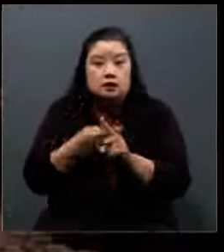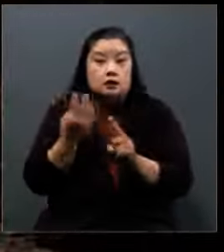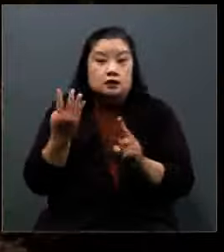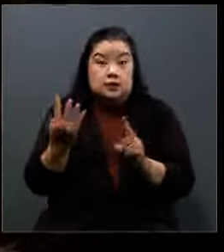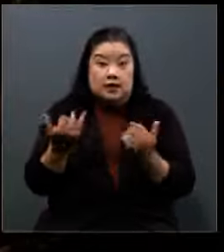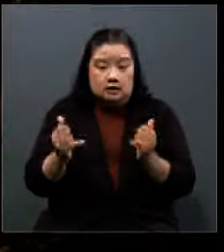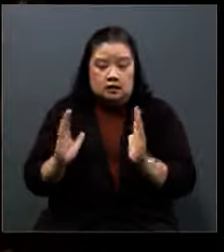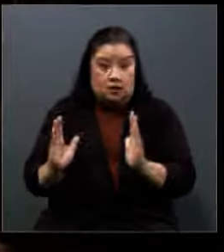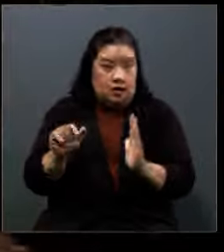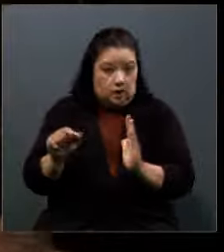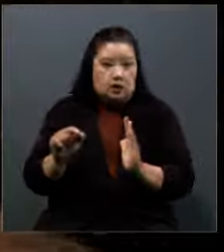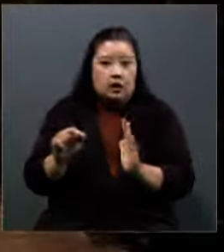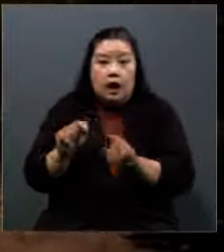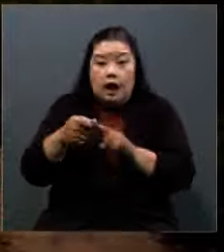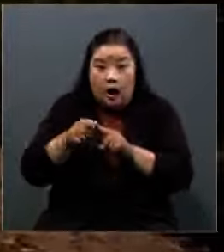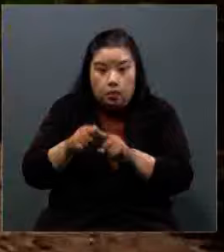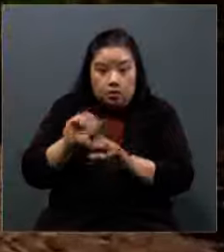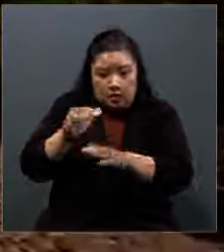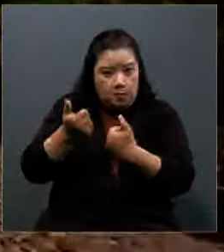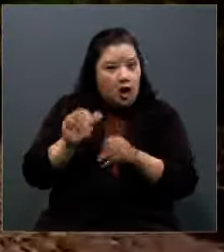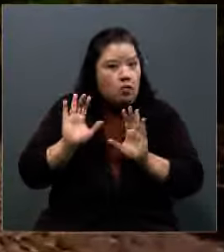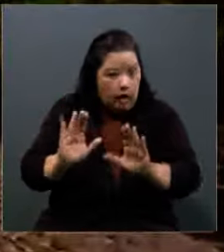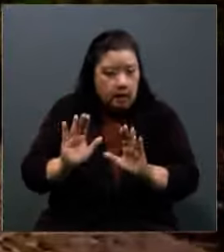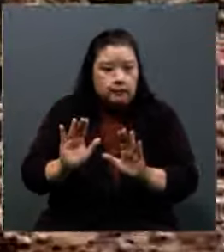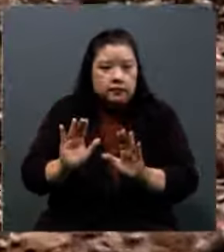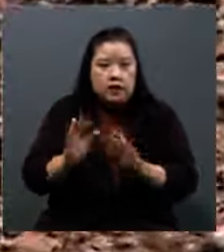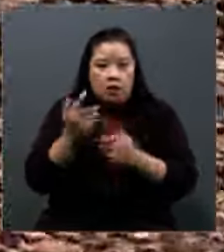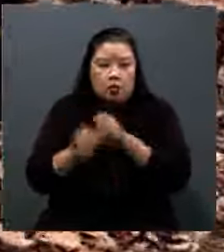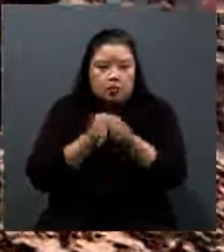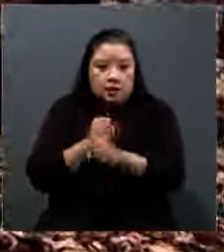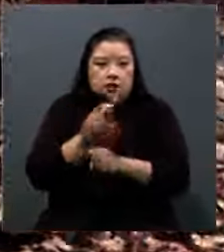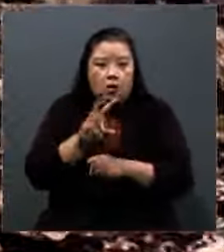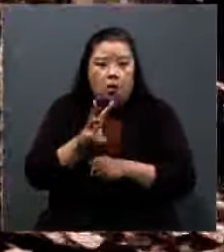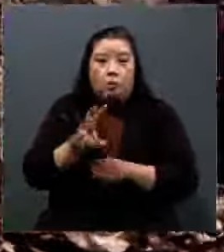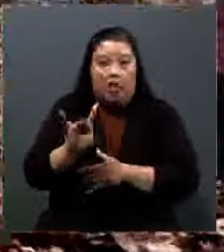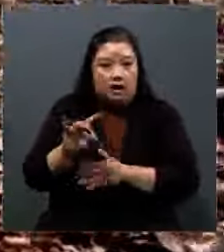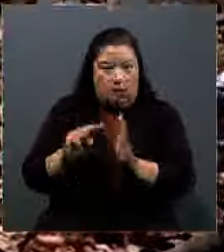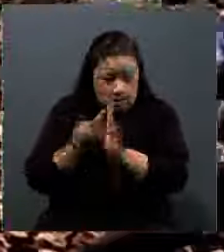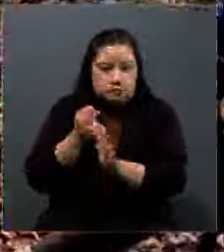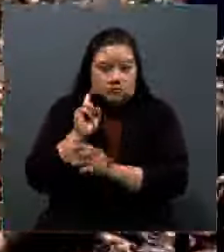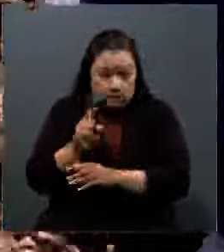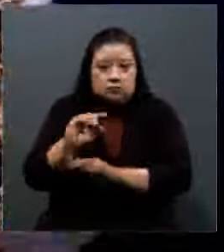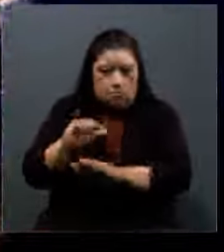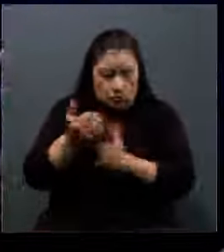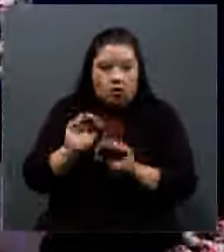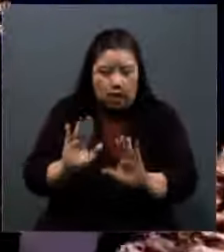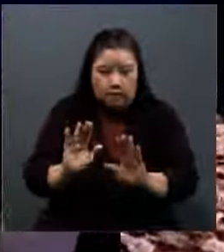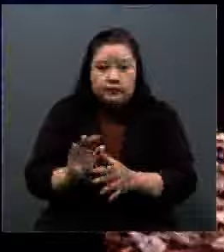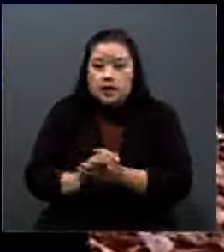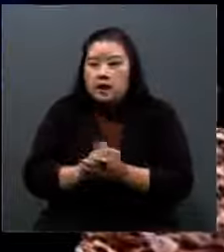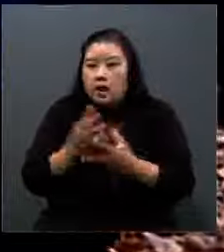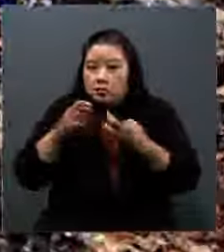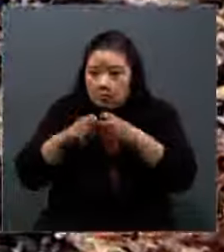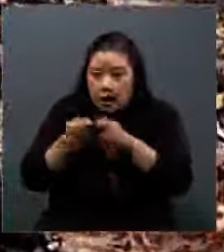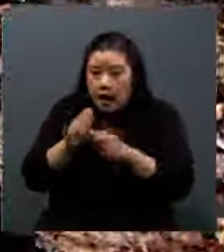าจะทำเนี่ยก็ต้องเป็นปีหน้านะครับถ้าหากว่ามันมีตัวชี้วัดชัดเจนนะว่าสรุปแล้วประเด็นนี้แหละคือสาเหตุหลักจริงๆของ